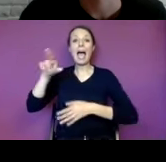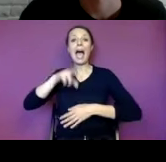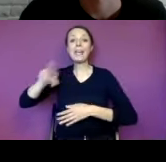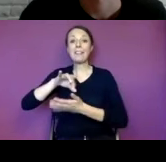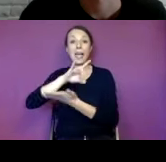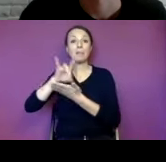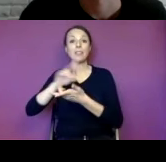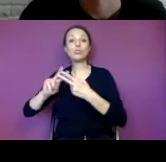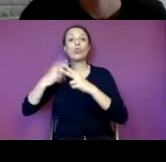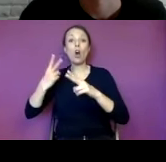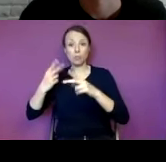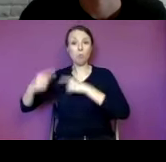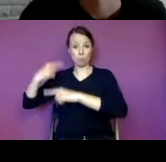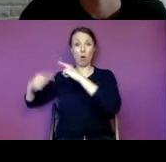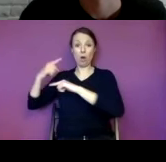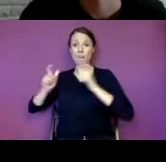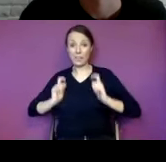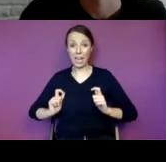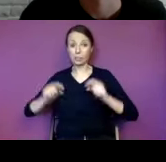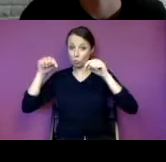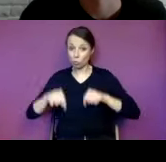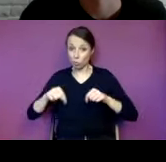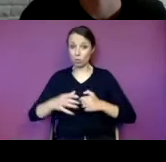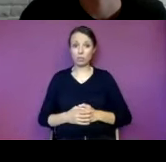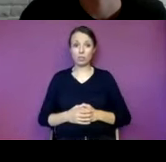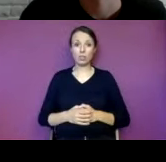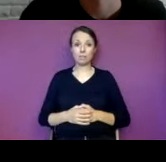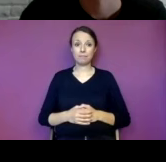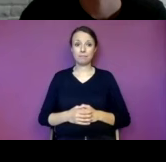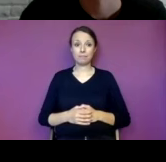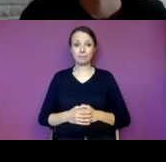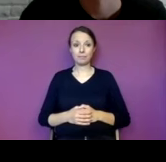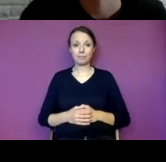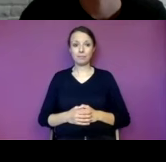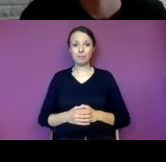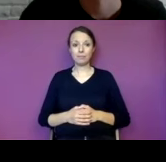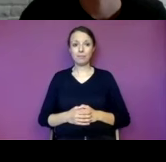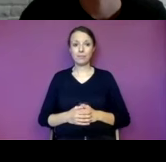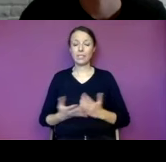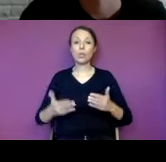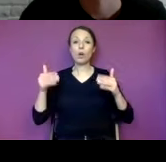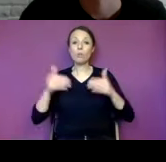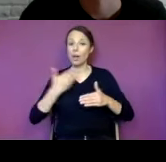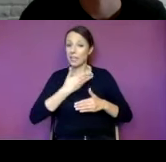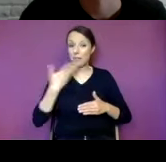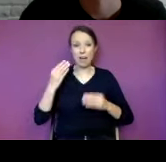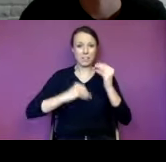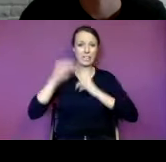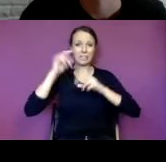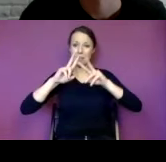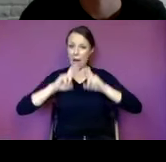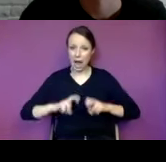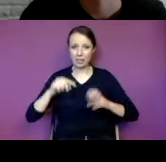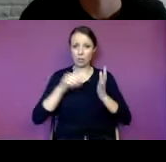jednak stąd, prawda, stanowi tą grupę autochtoniczną. Nie ma może głębokich badań na ten temat, natomiast